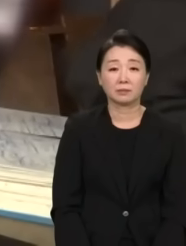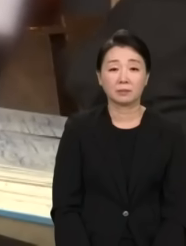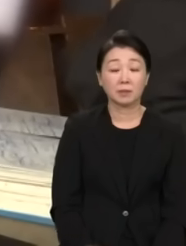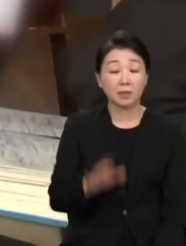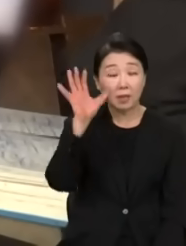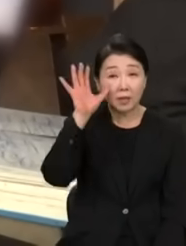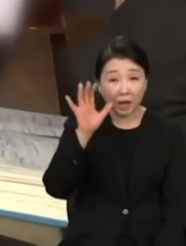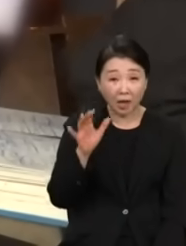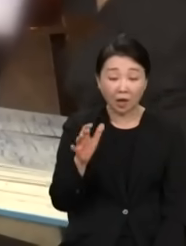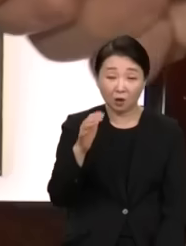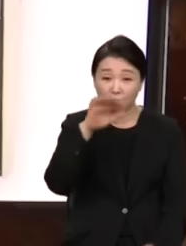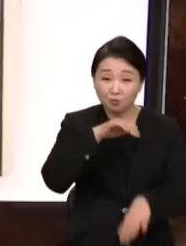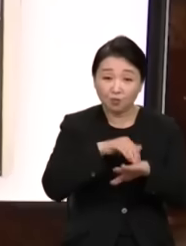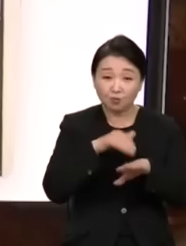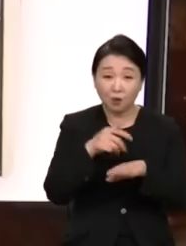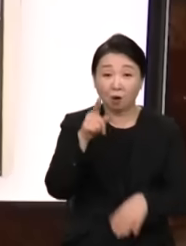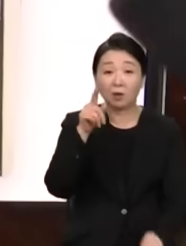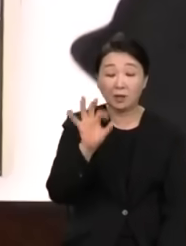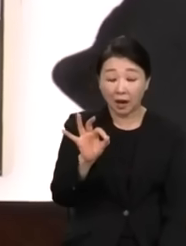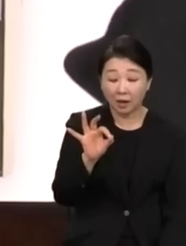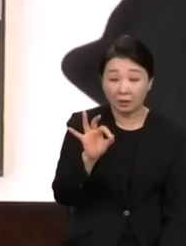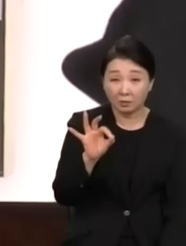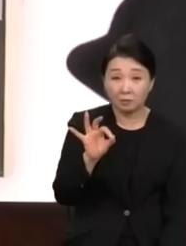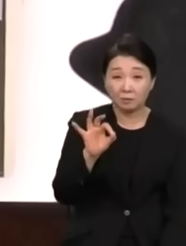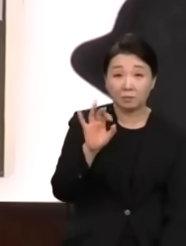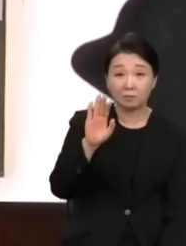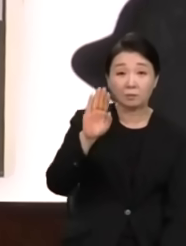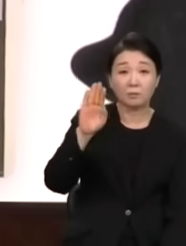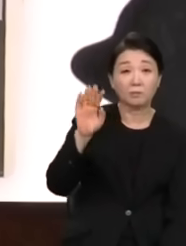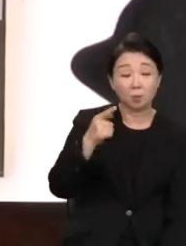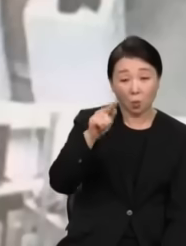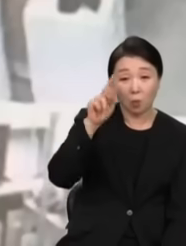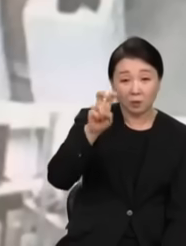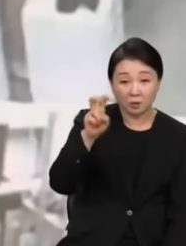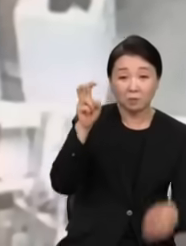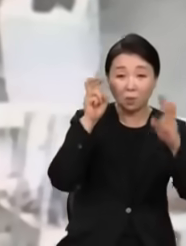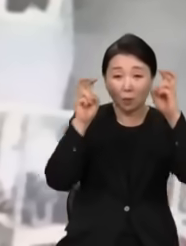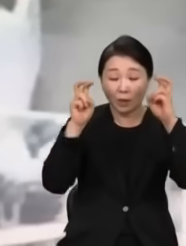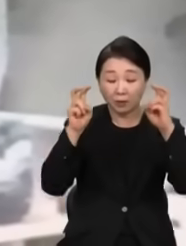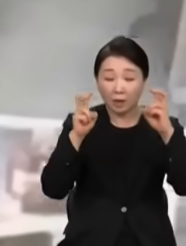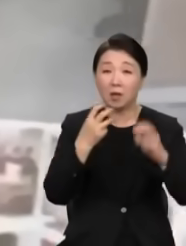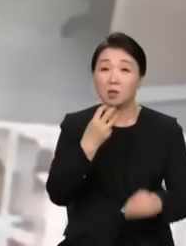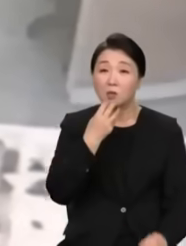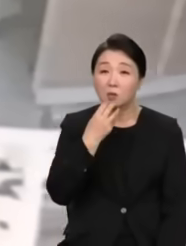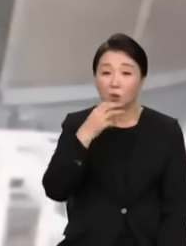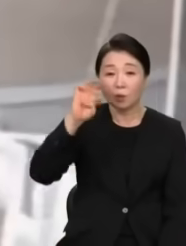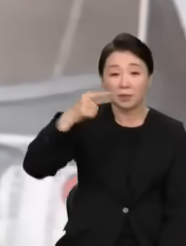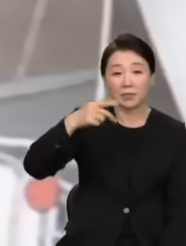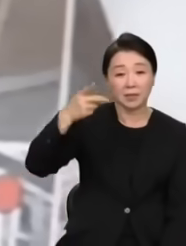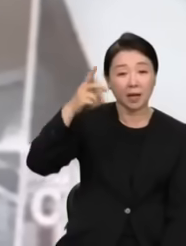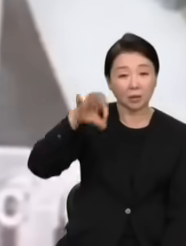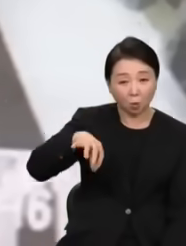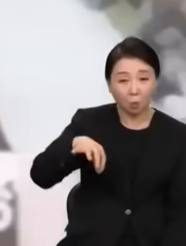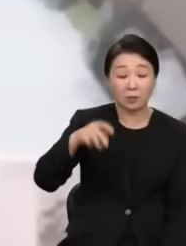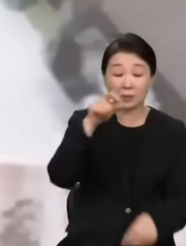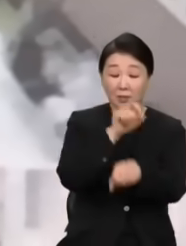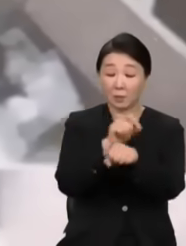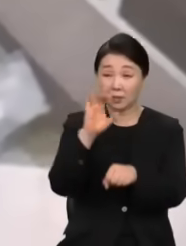반려견 훈련사 강형욱 씨의 보듬 컴퍼니가 2017년까지 사용한 서울 신사동 사무실 CCTV